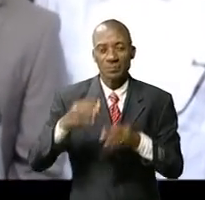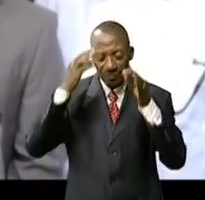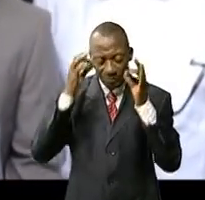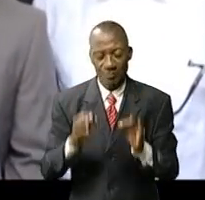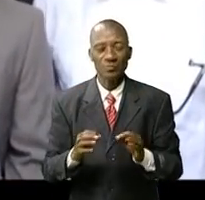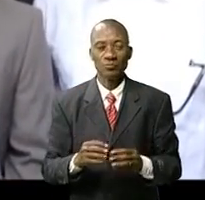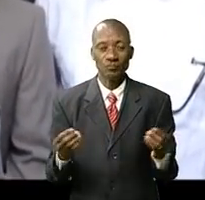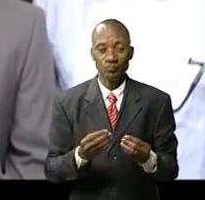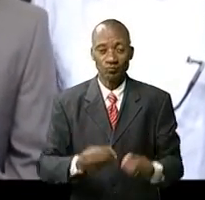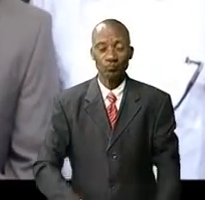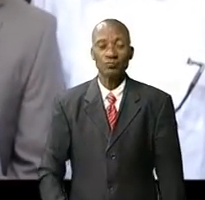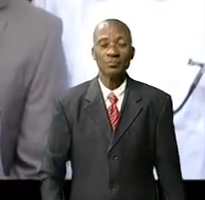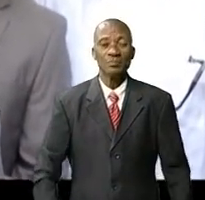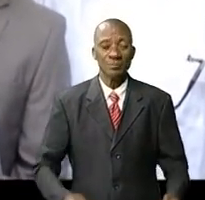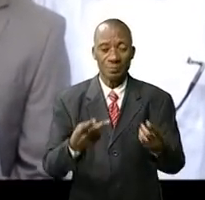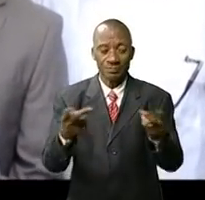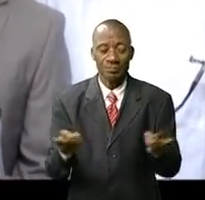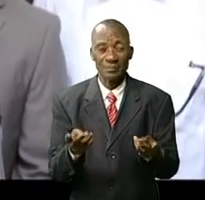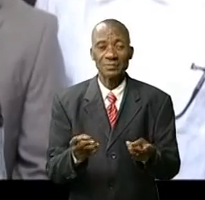qu'on a fait avec